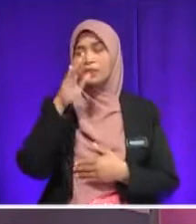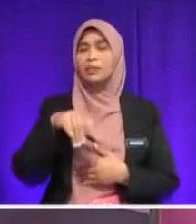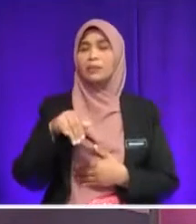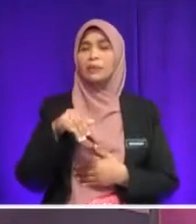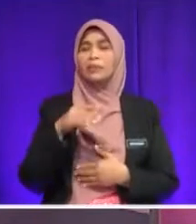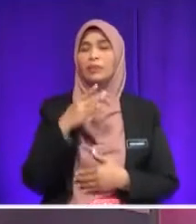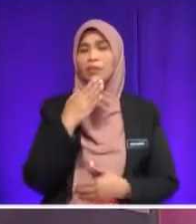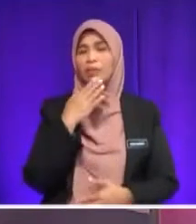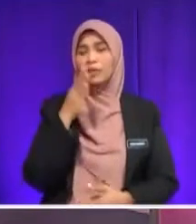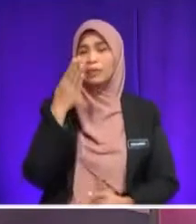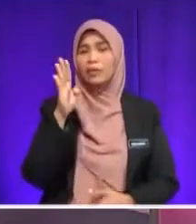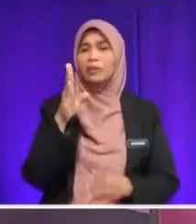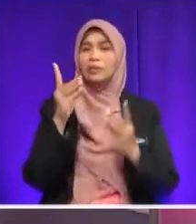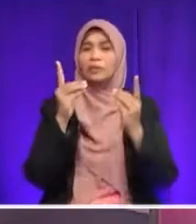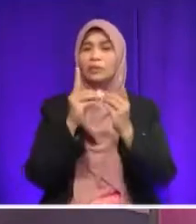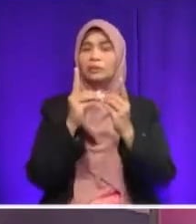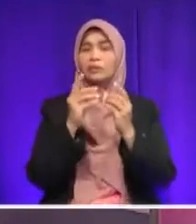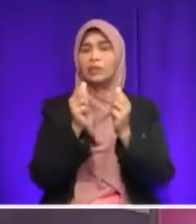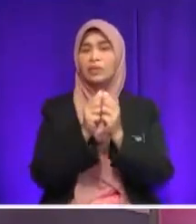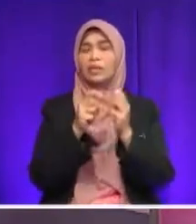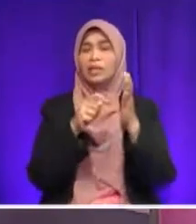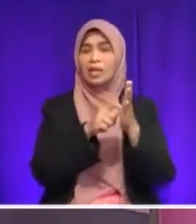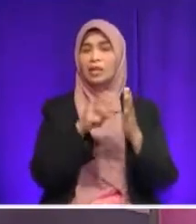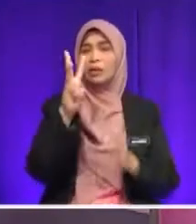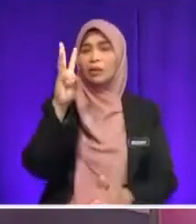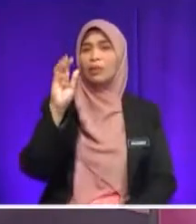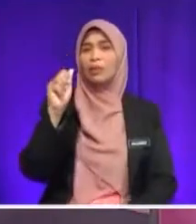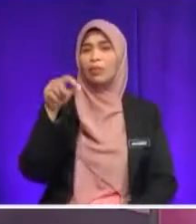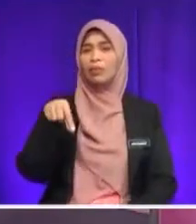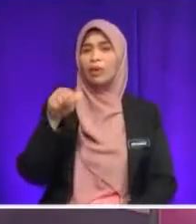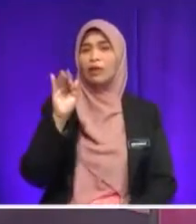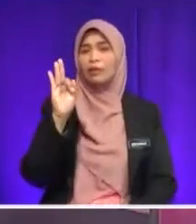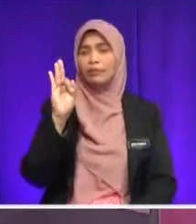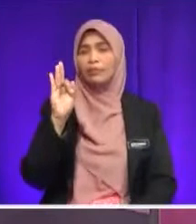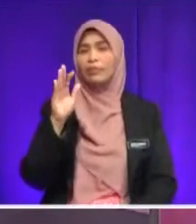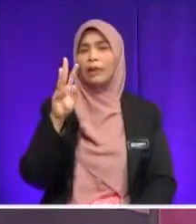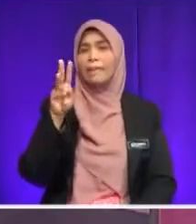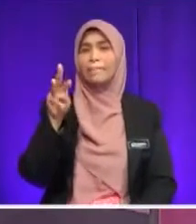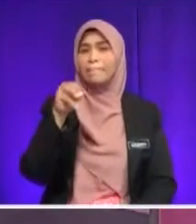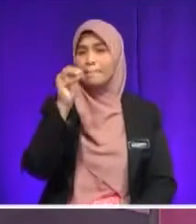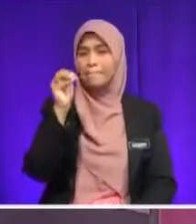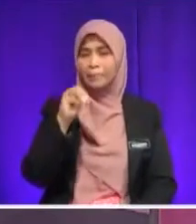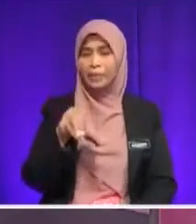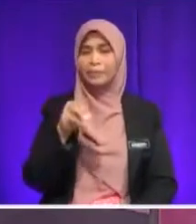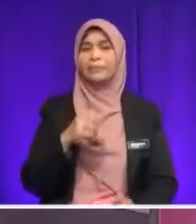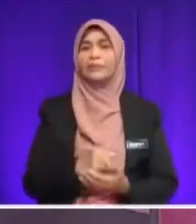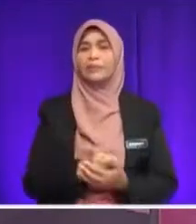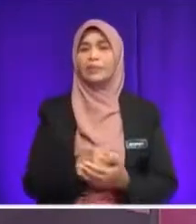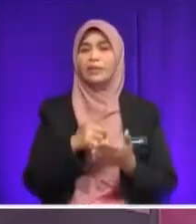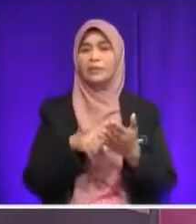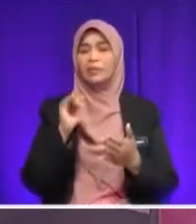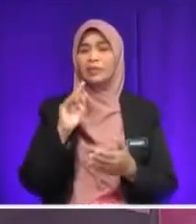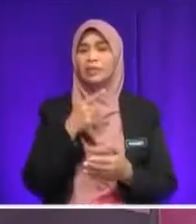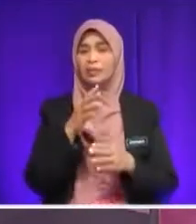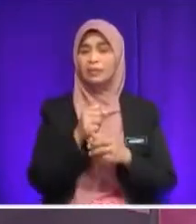biru nih dijumpai dengan tanda waqaf mim aja diakui kita beli simpulkan Bollywood semua